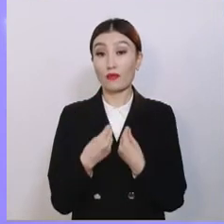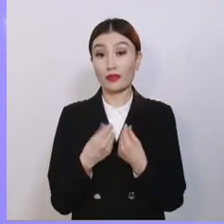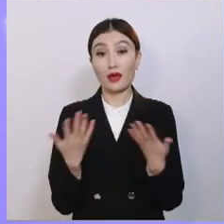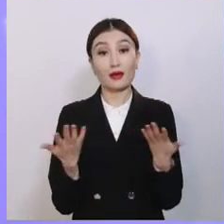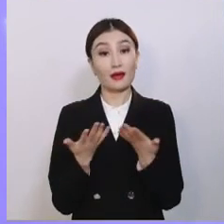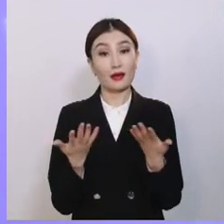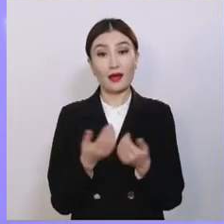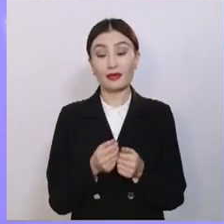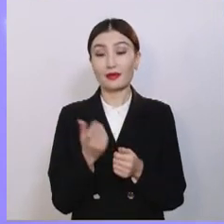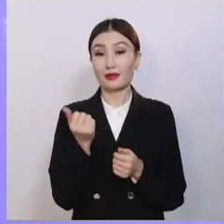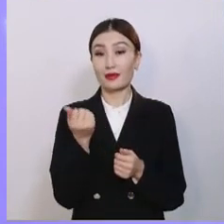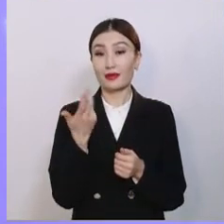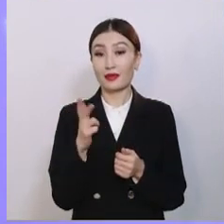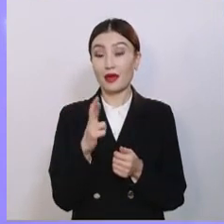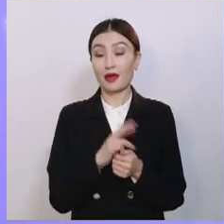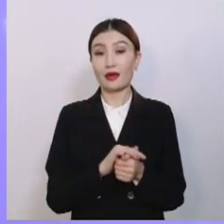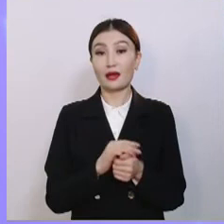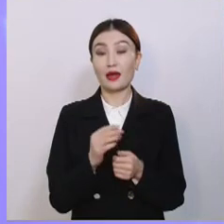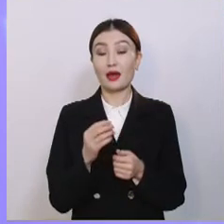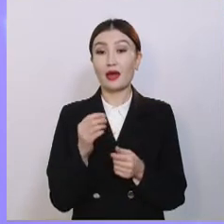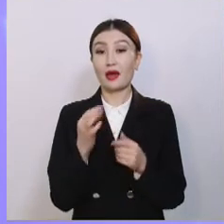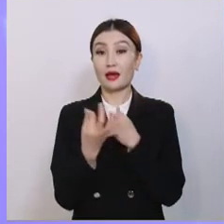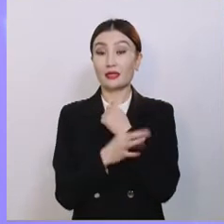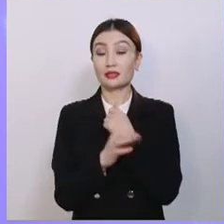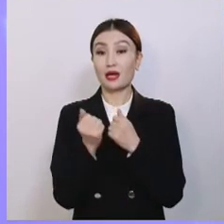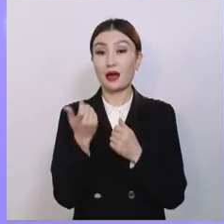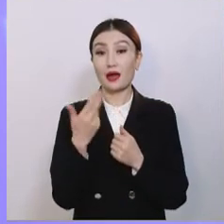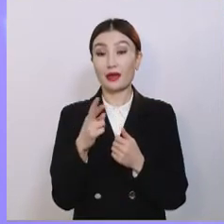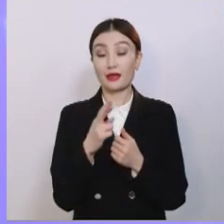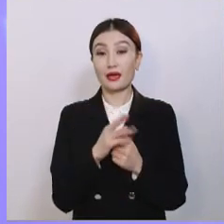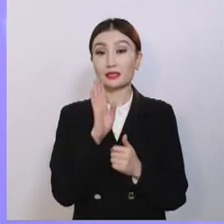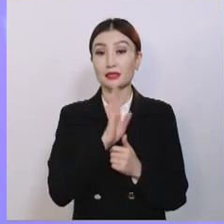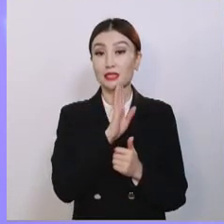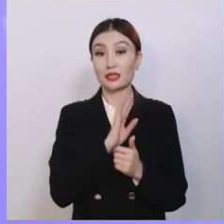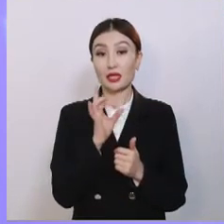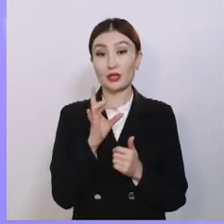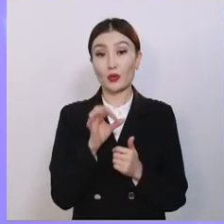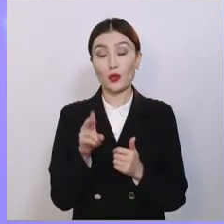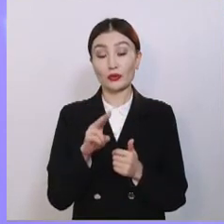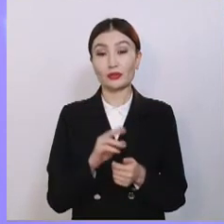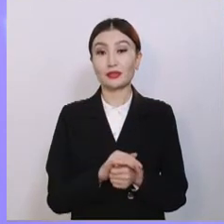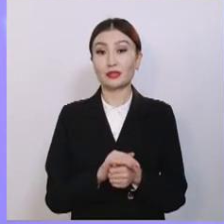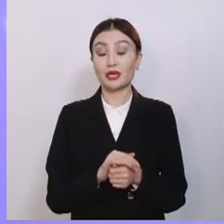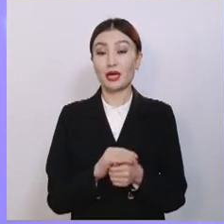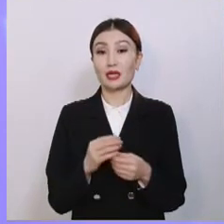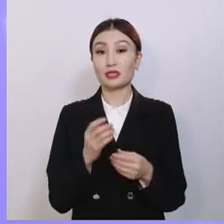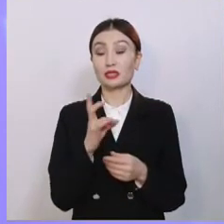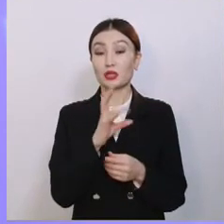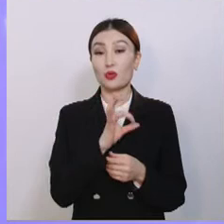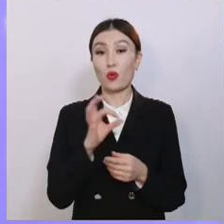Кофта какая? Шерстяная. Окончание «ая» – женский род.